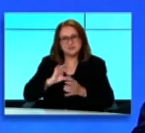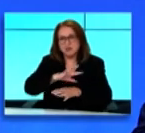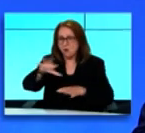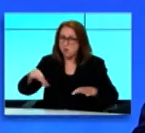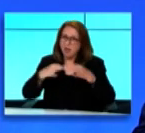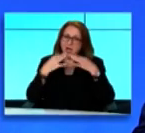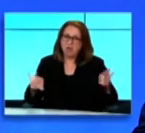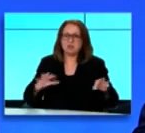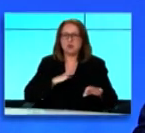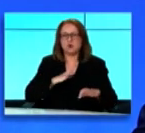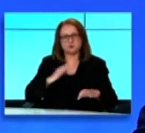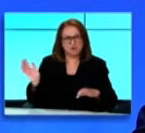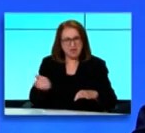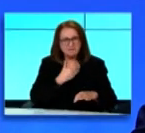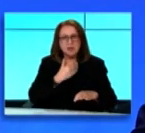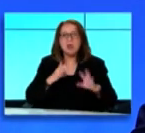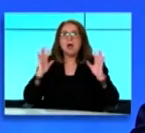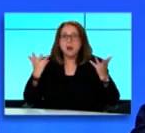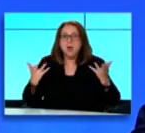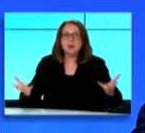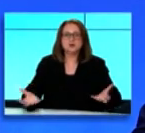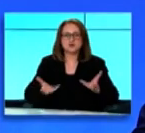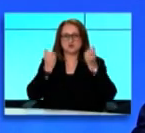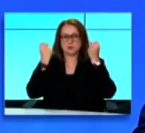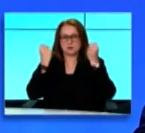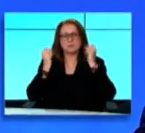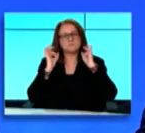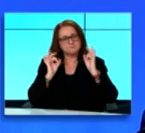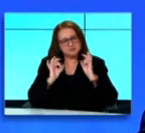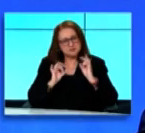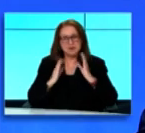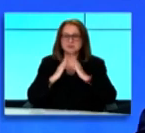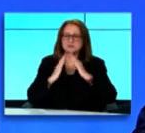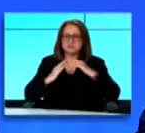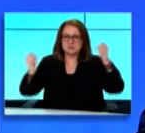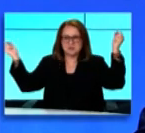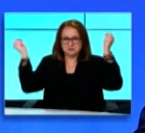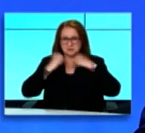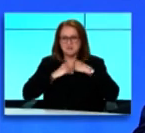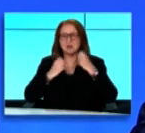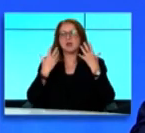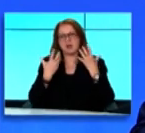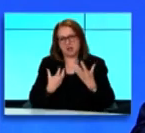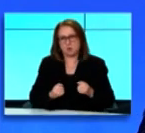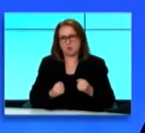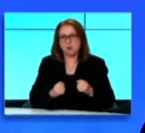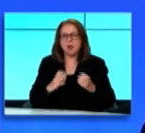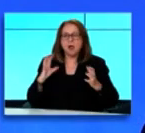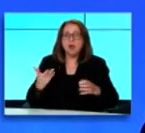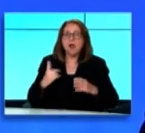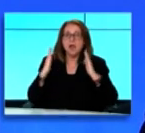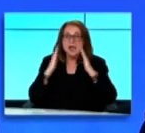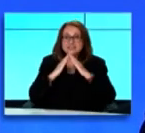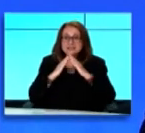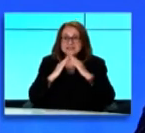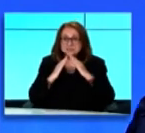σώθηκαν. Προφανώς έχουμε πολλά κατεστραμμένα σπίτια, δεν έχουμε κανέναν όμως οικισμό ο οποίος